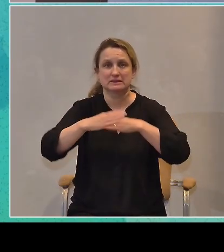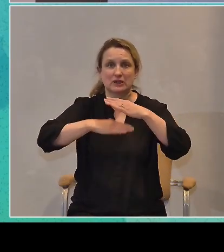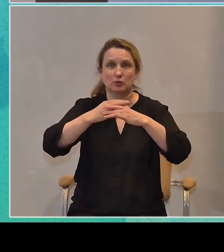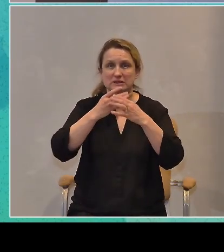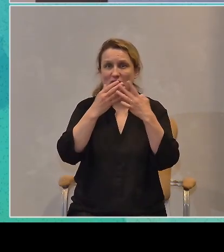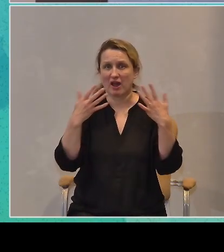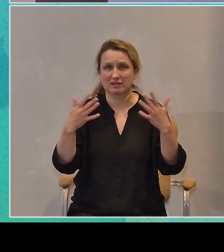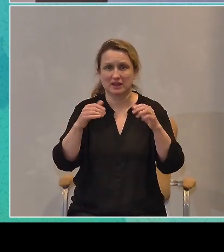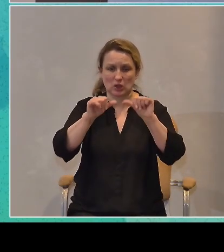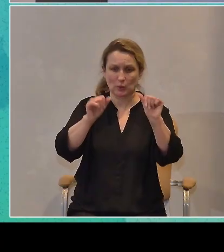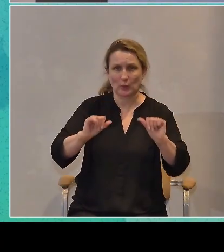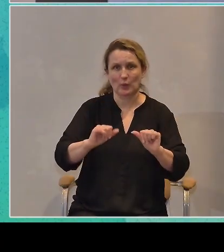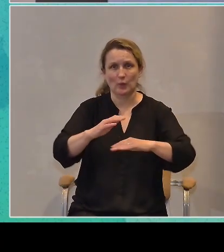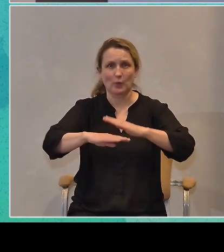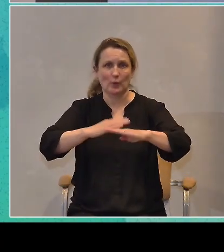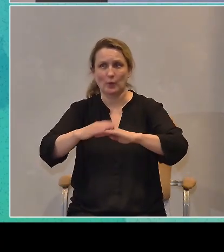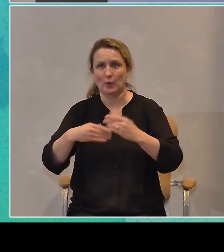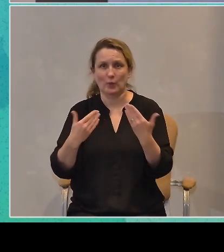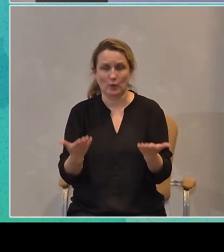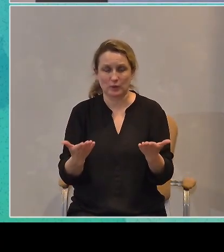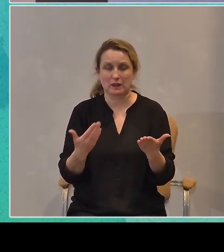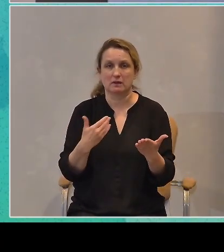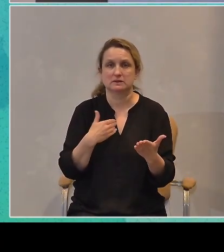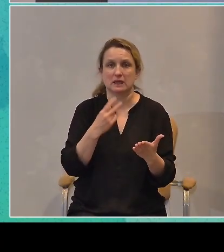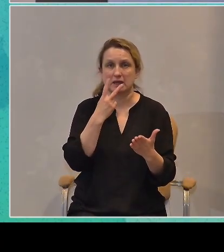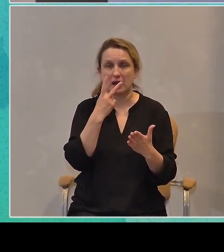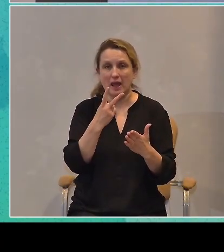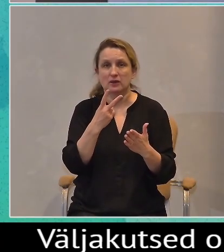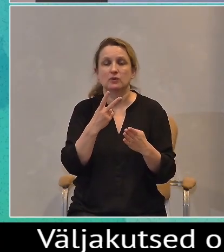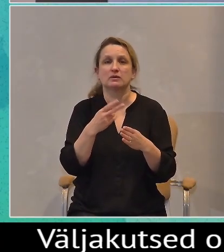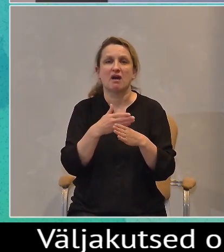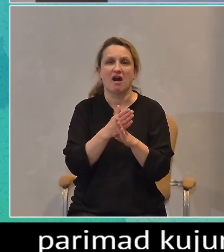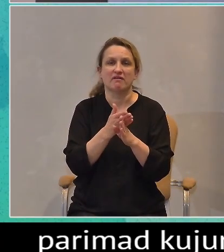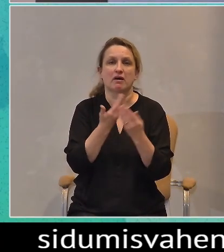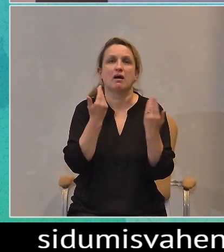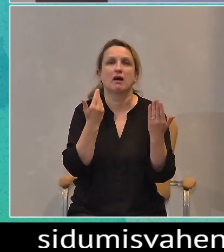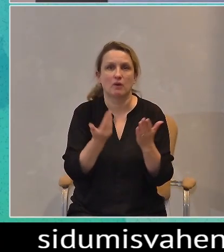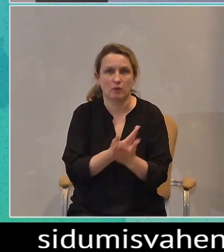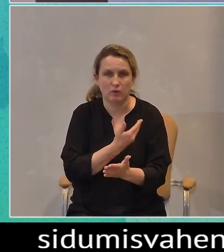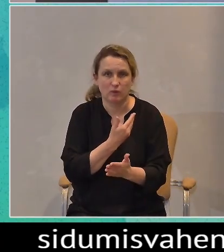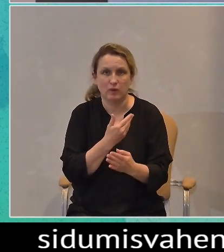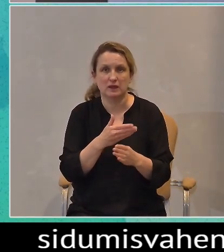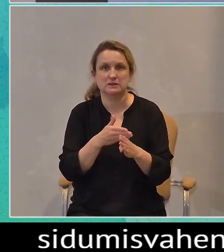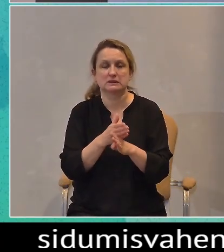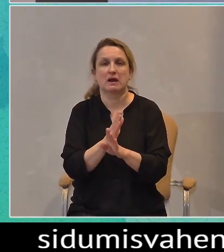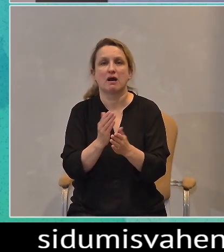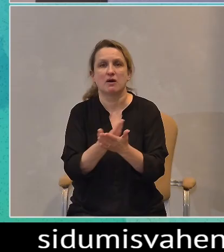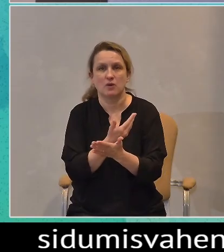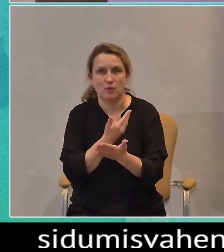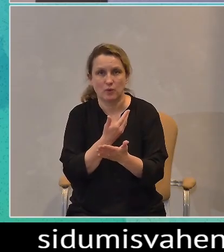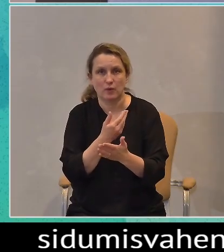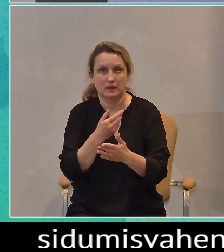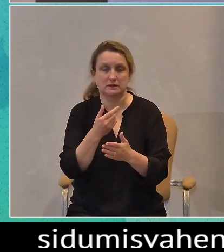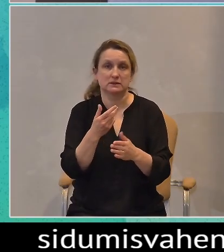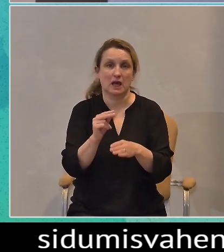sidumisvahenditest. Siis oleme näinud haavade korduvat avamist, mis tegelikult uuel ravimi manustamisel paranevad